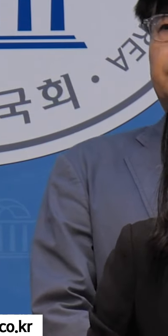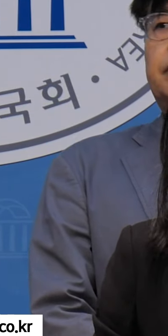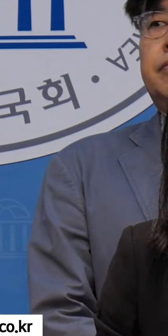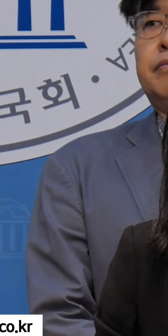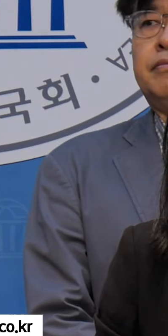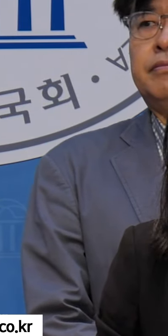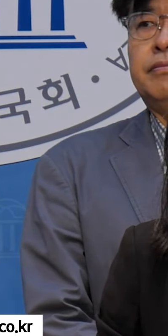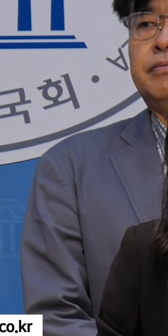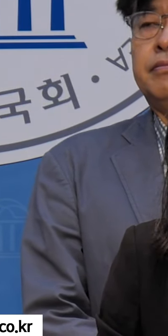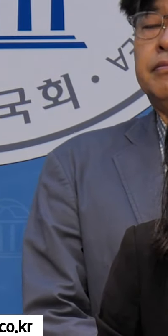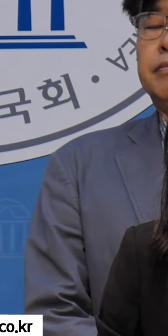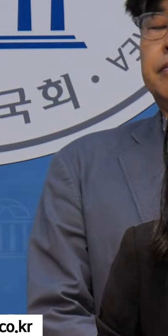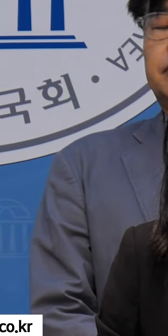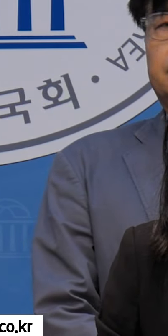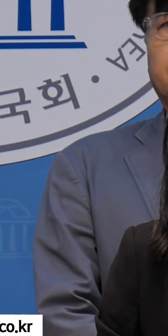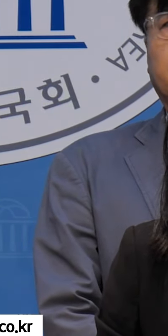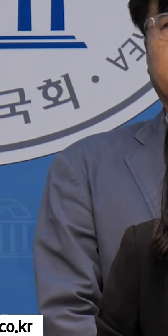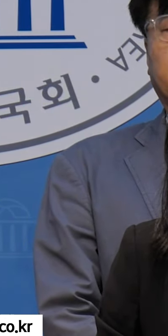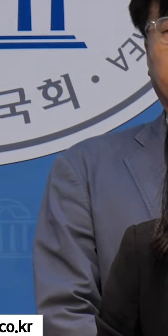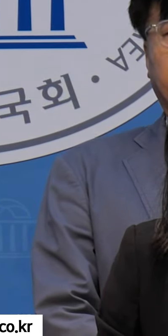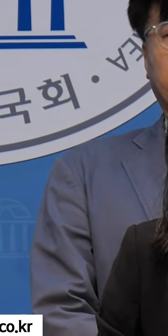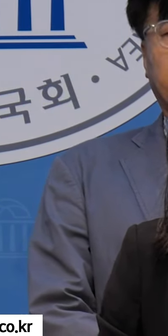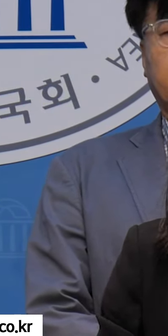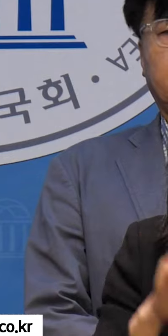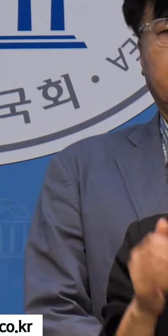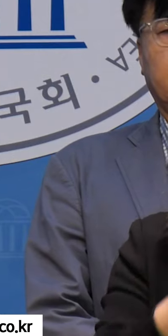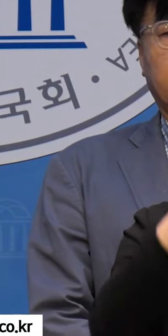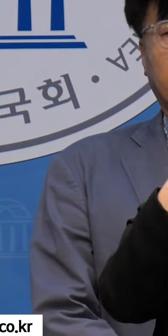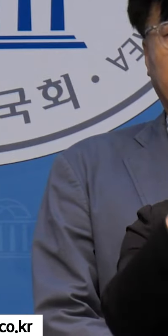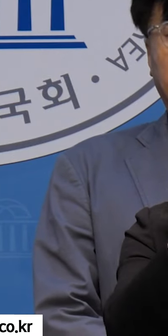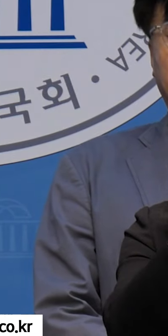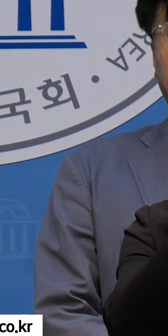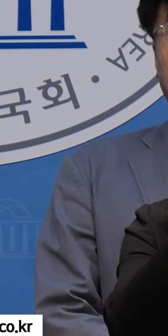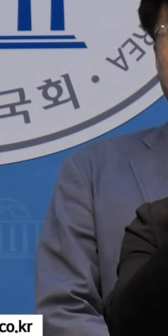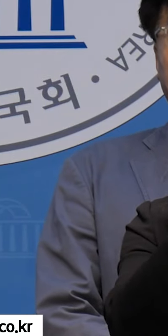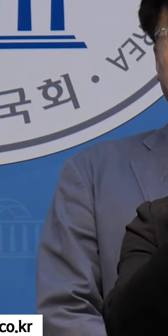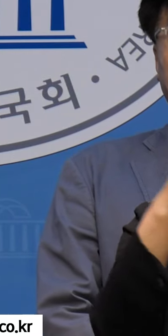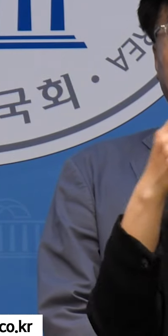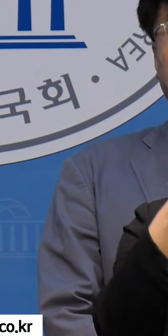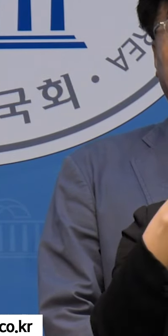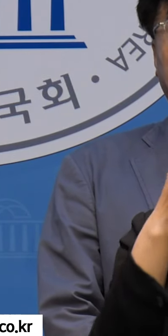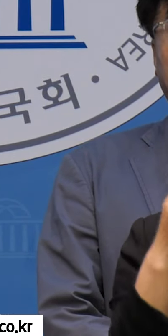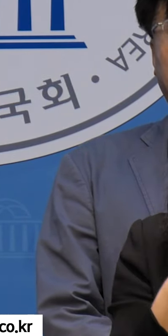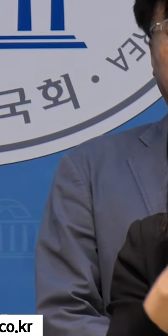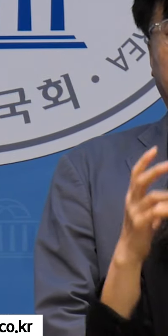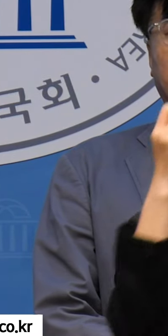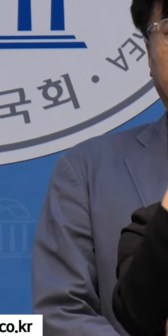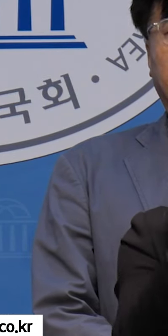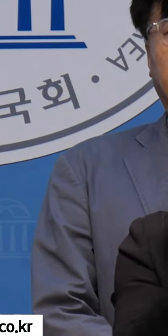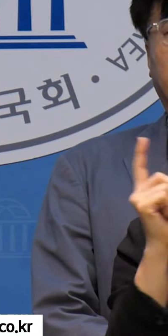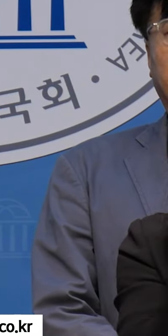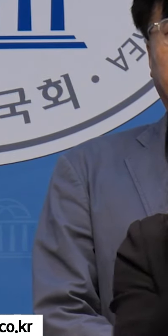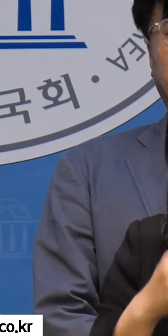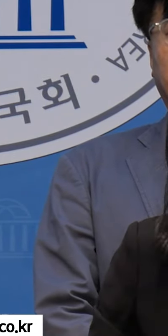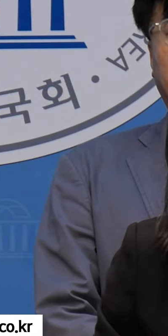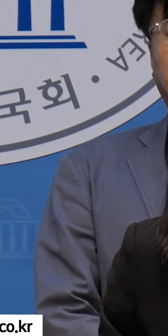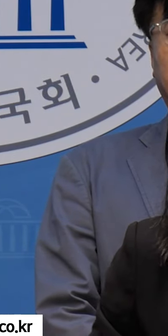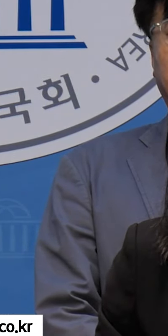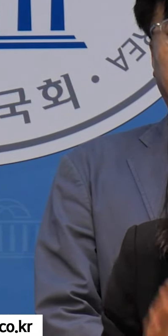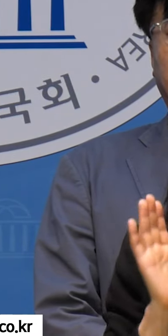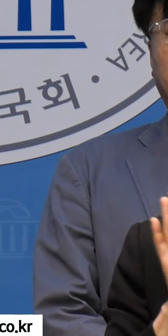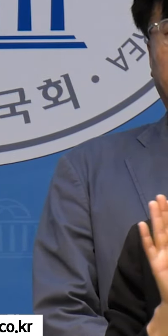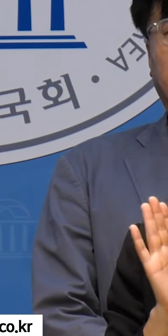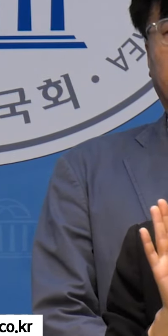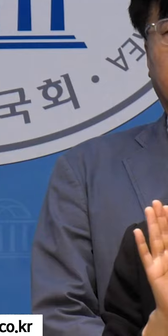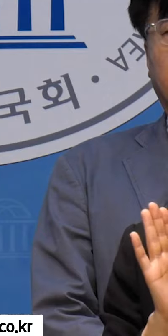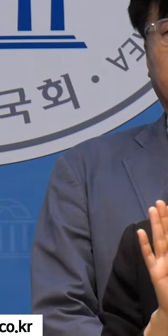것입니다. 이미 우원식 국회의장께서도 두 차례나 헌법 개정해야 된다. 계속 이런